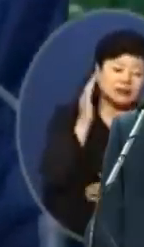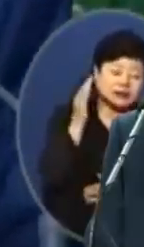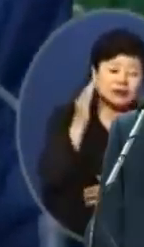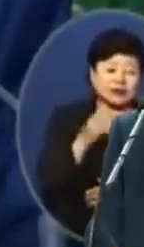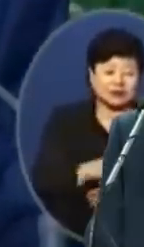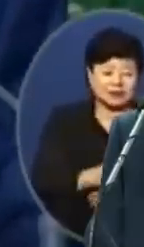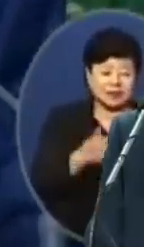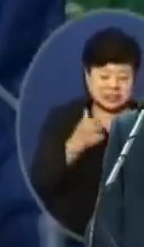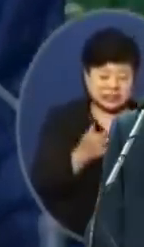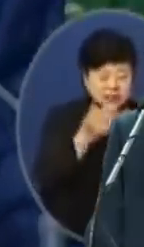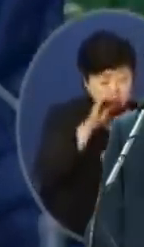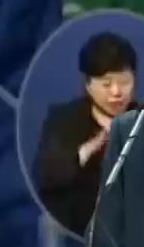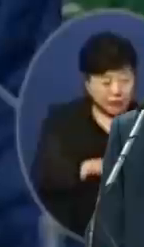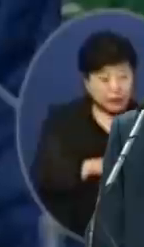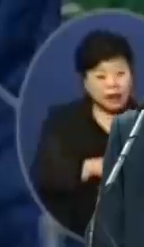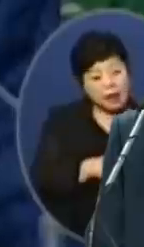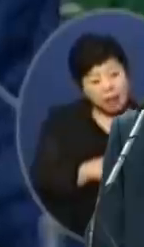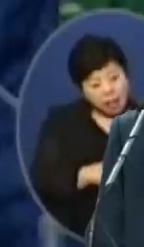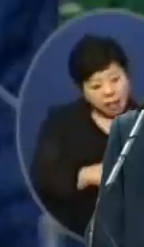설교를 했어요.